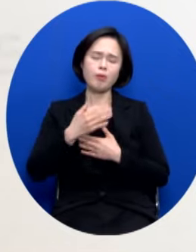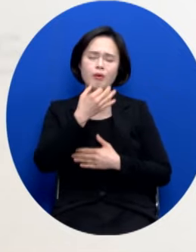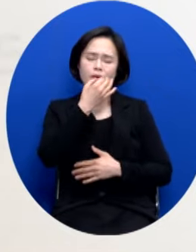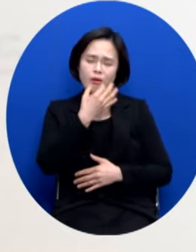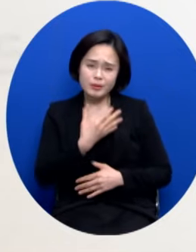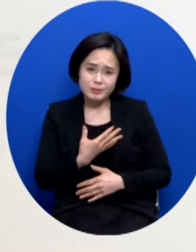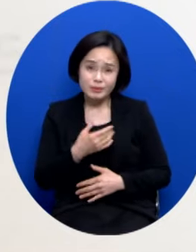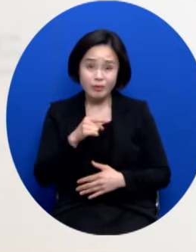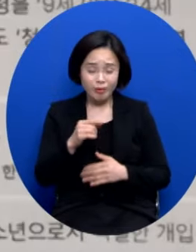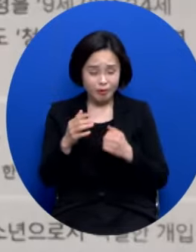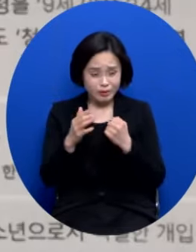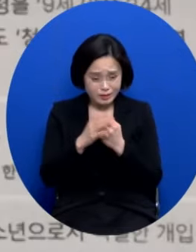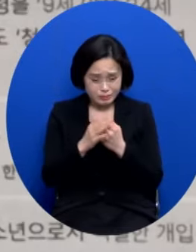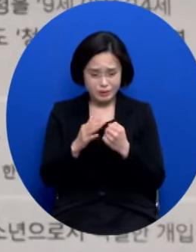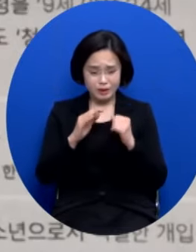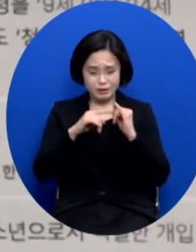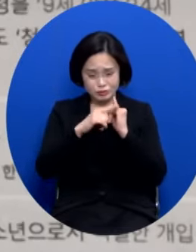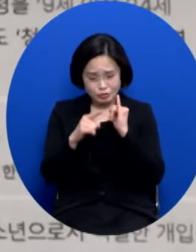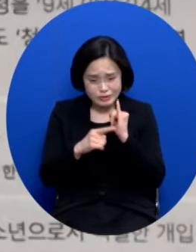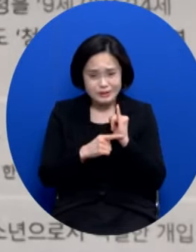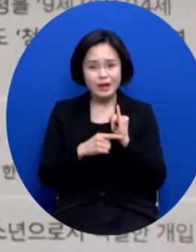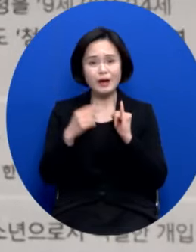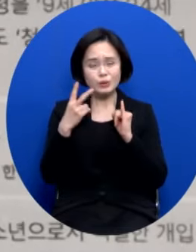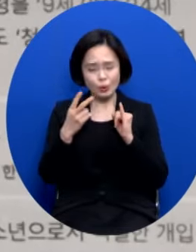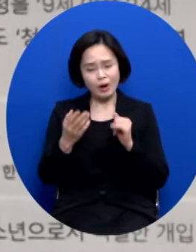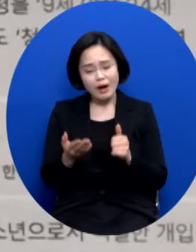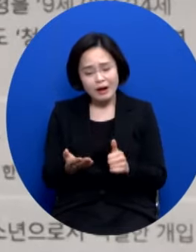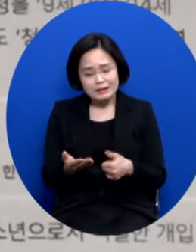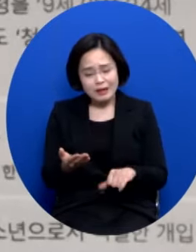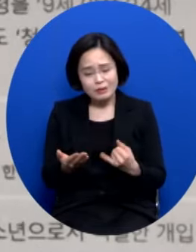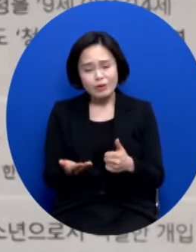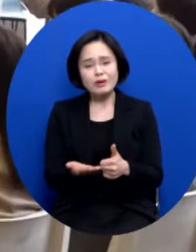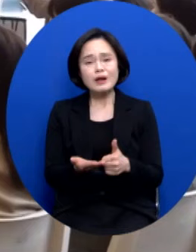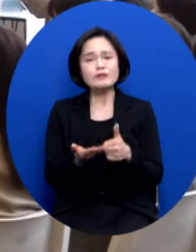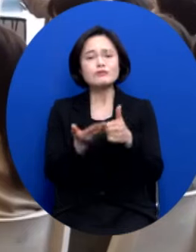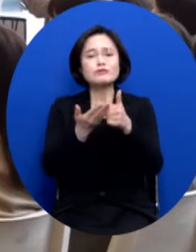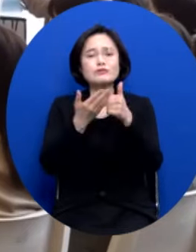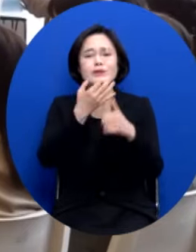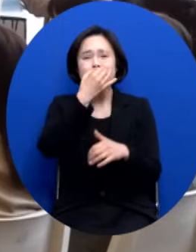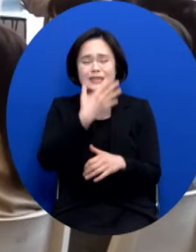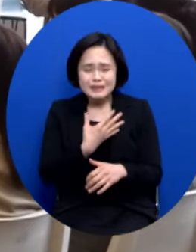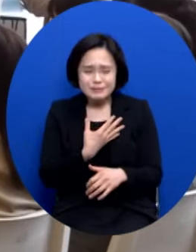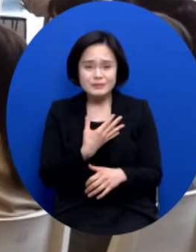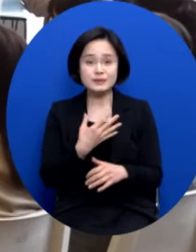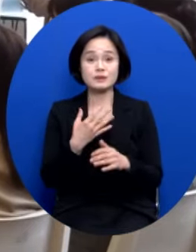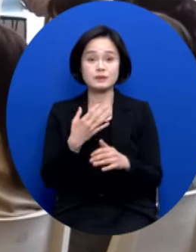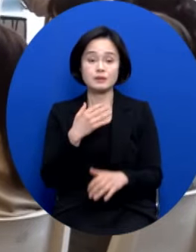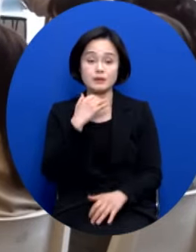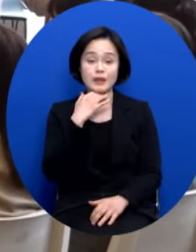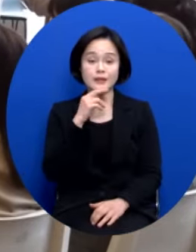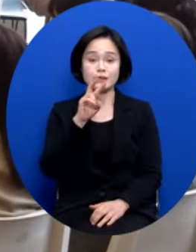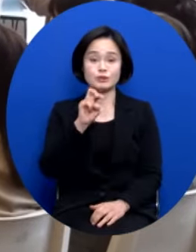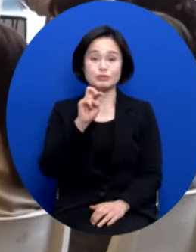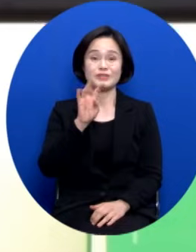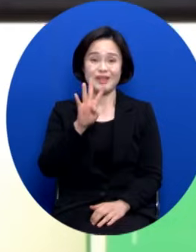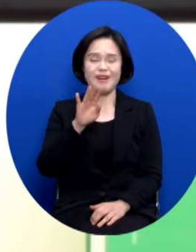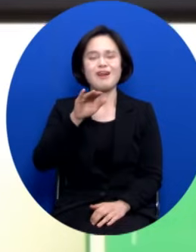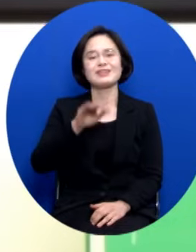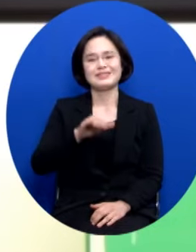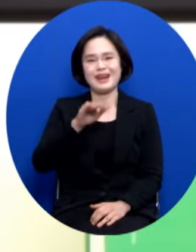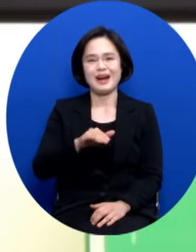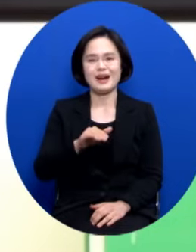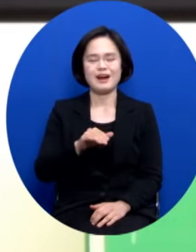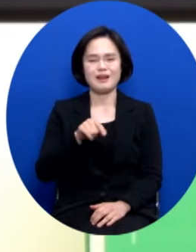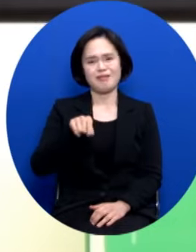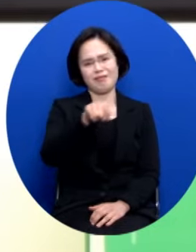어려워 적절한 개입이 필요한 24살 이하 임산부입니다. 현장 전문가들은 청소년 위기 임신의